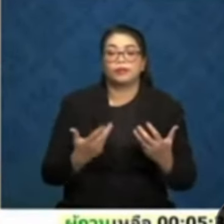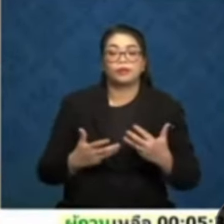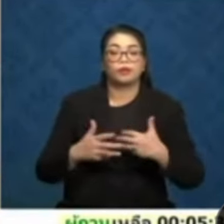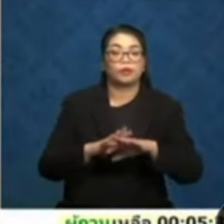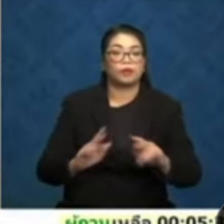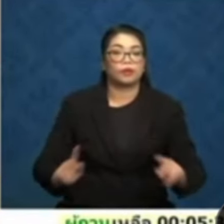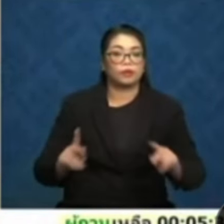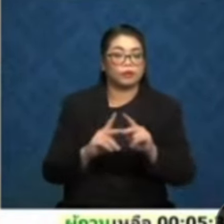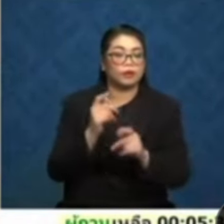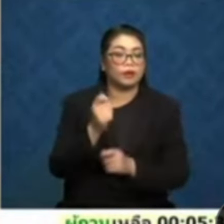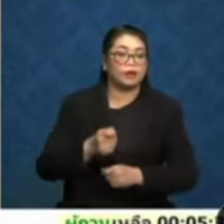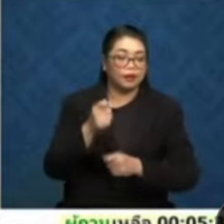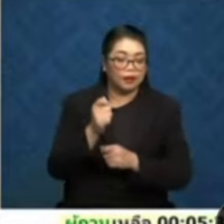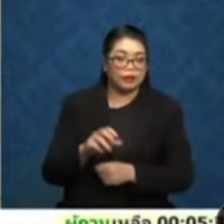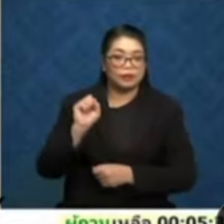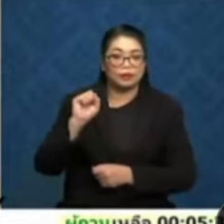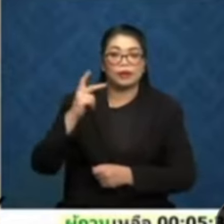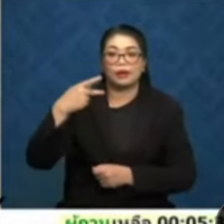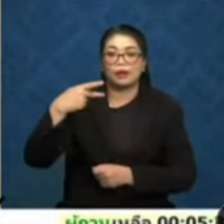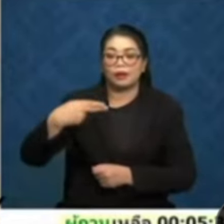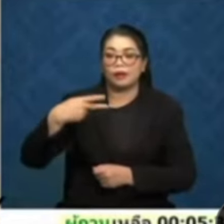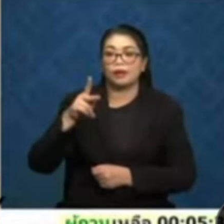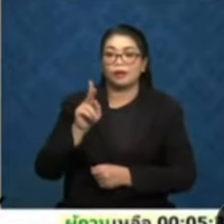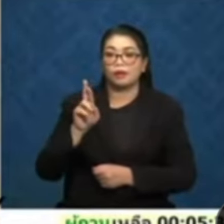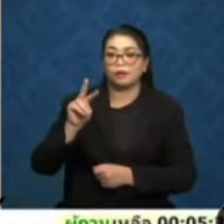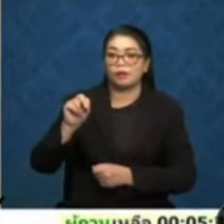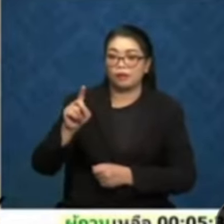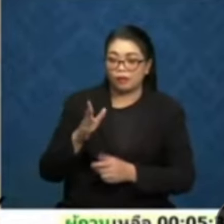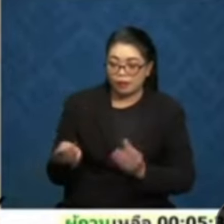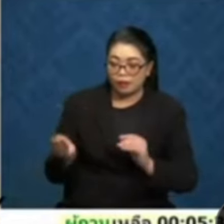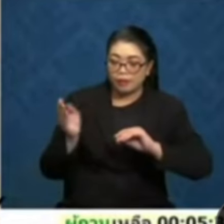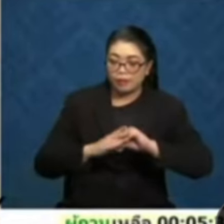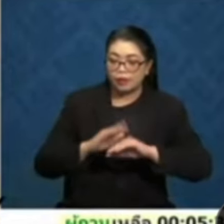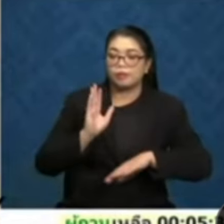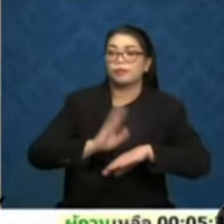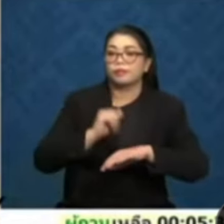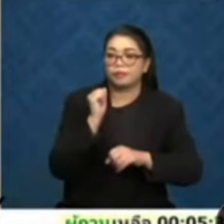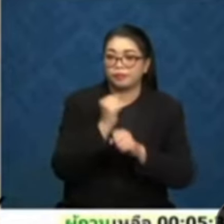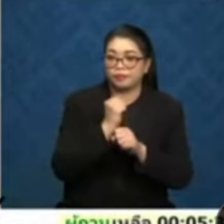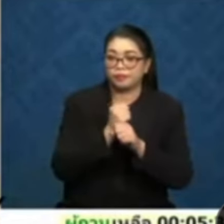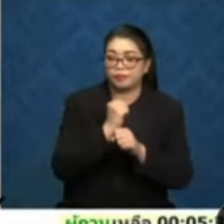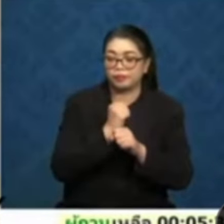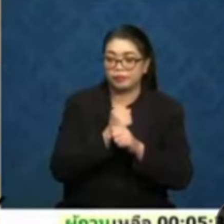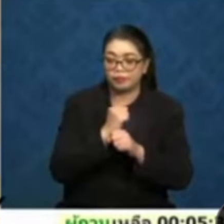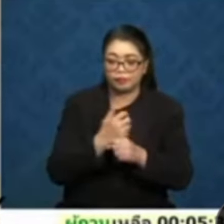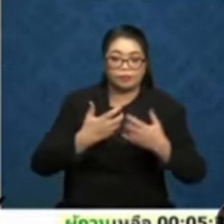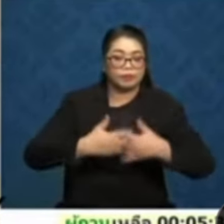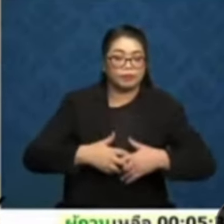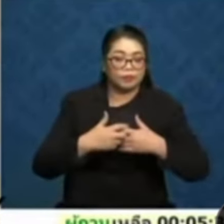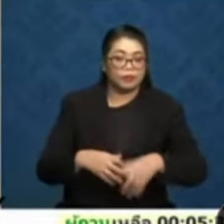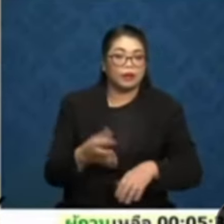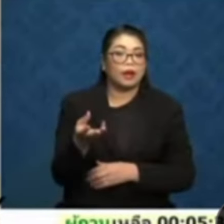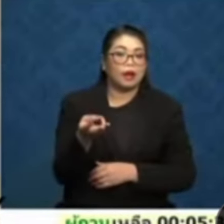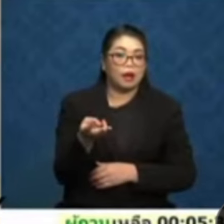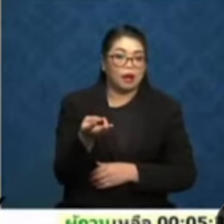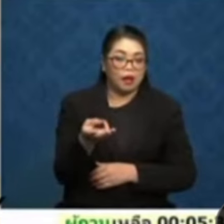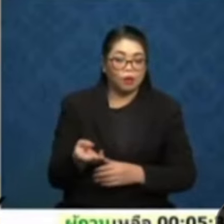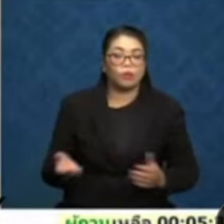กระทรวงเกษตรสหกรณ์เนี่ยก็ได้มีทั้งโครงการในเรื่องของการเพิ่มประสิทธิภาพนะคะการผลิตข้าวซึ่งจะมีการ